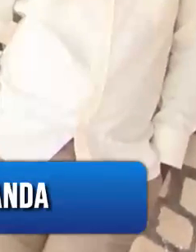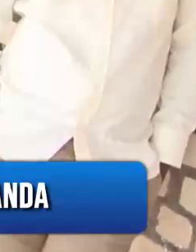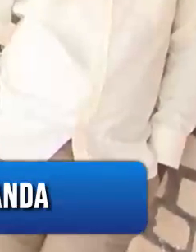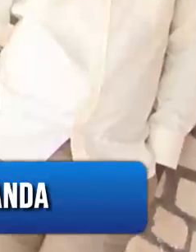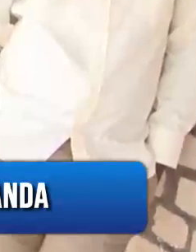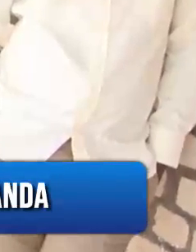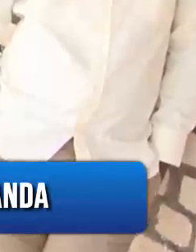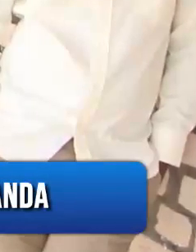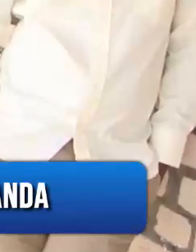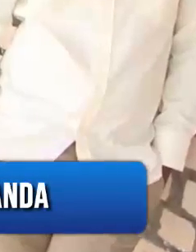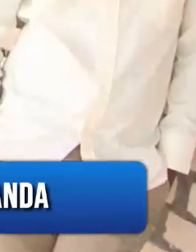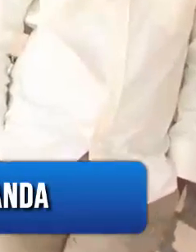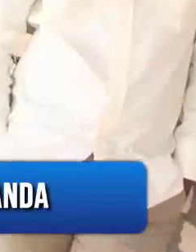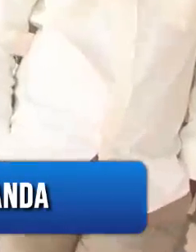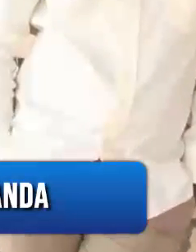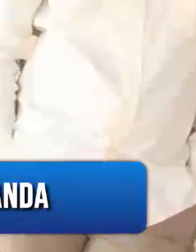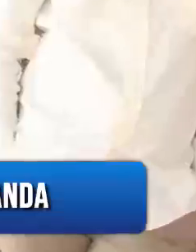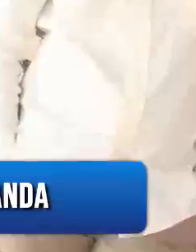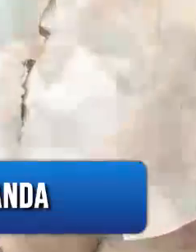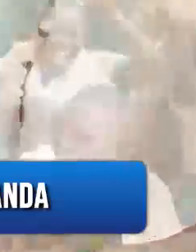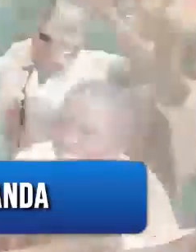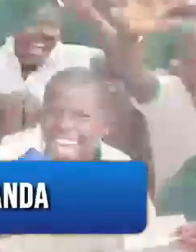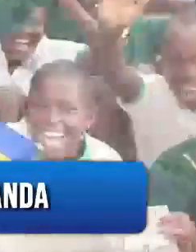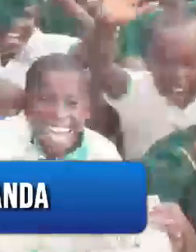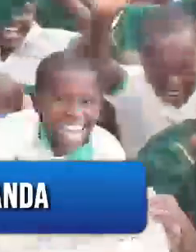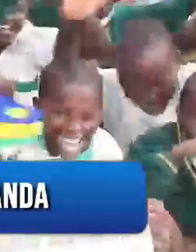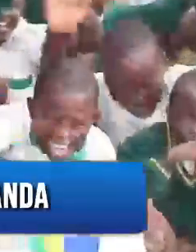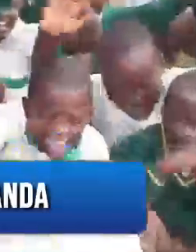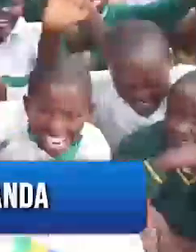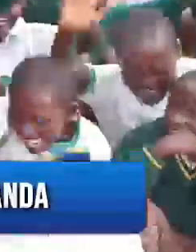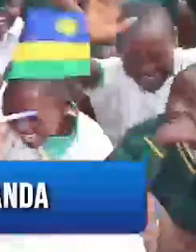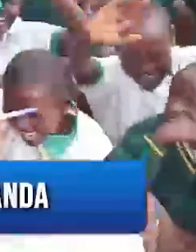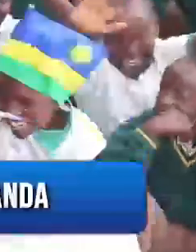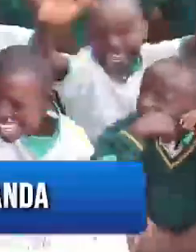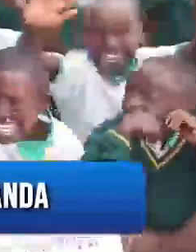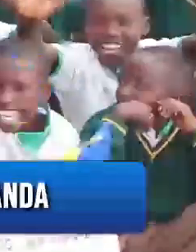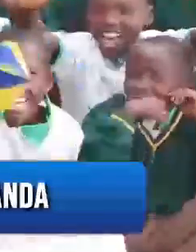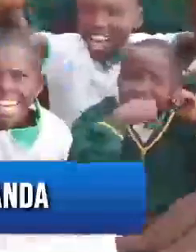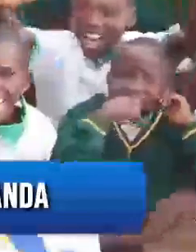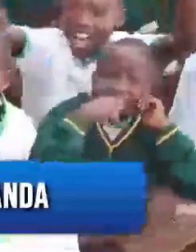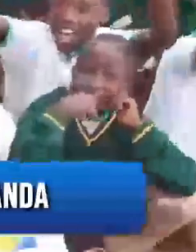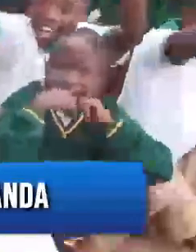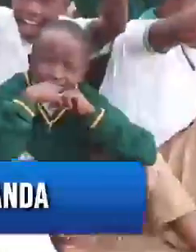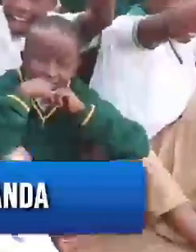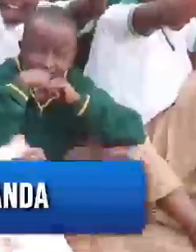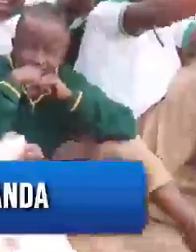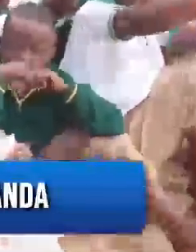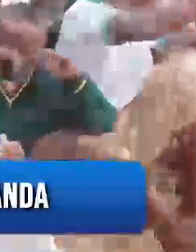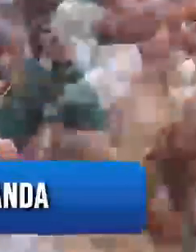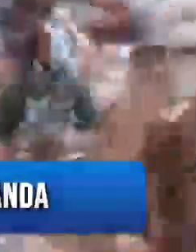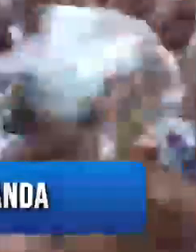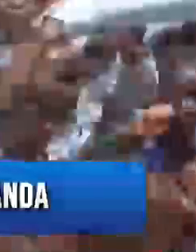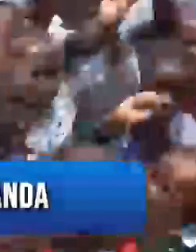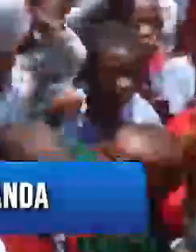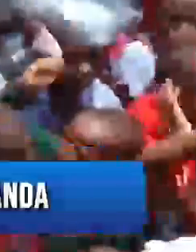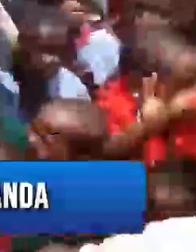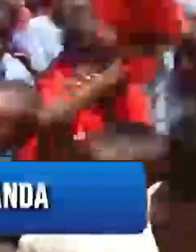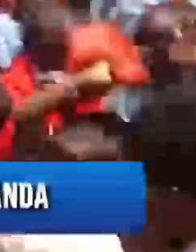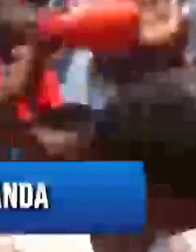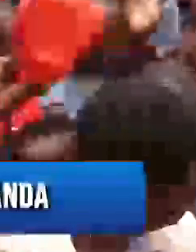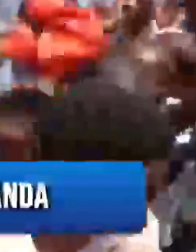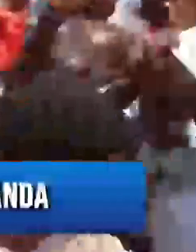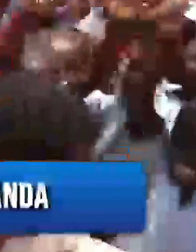cyane cyane mu burezi n'ubuvuzi, ndetse no gufasha abana mu byiciro bitandukanye kugira ngo bisange muri gahunda zitandukanye, ikabikorwa buri mwaka ku